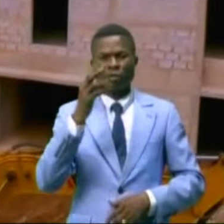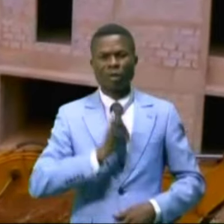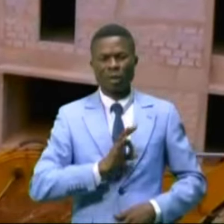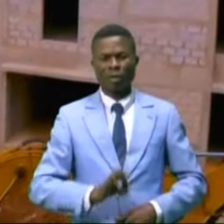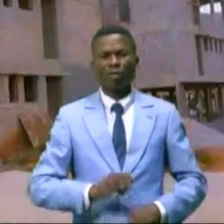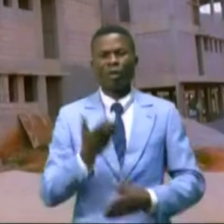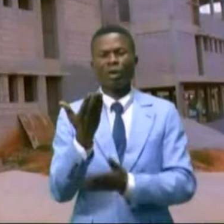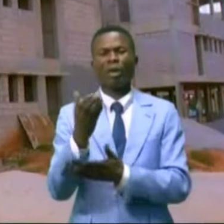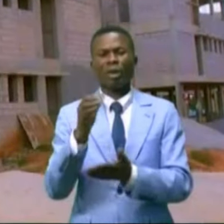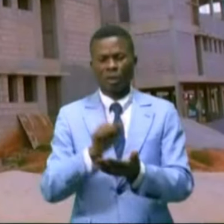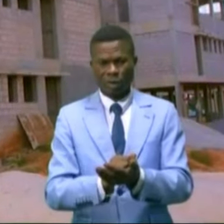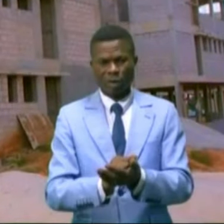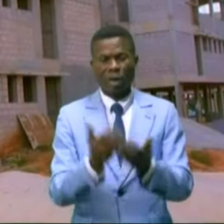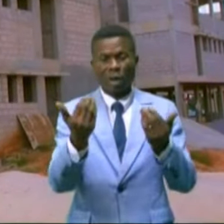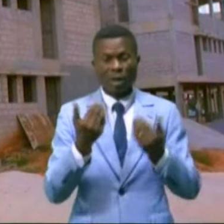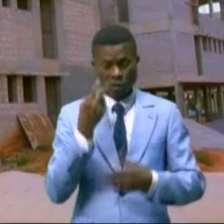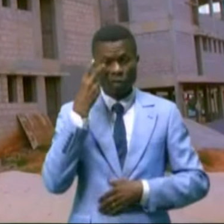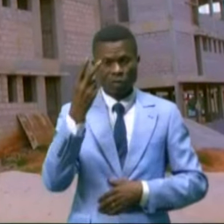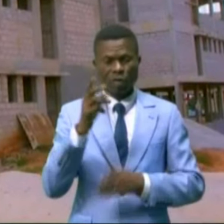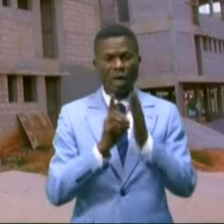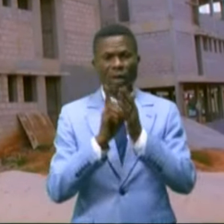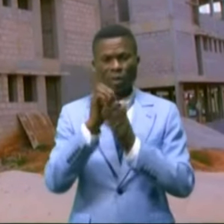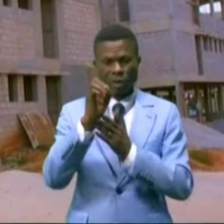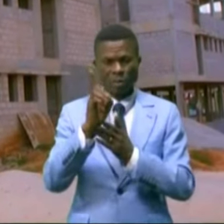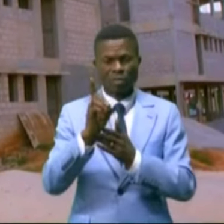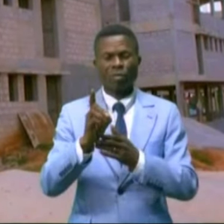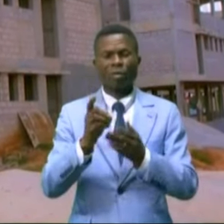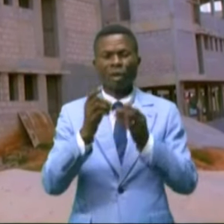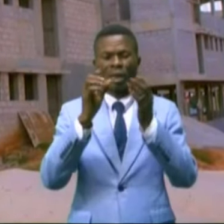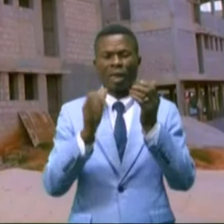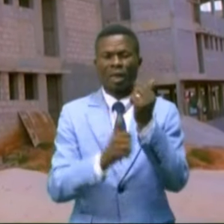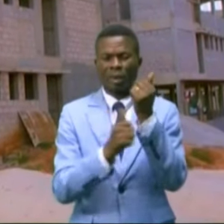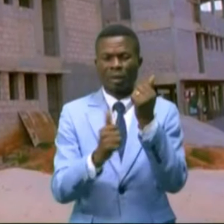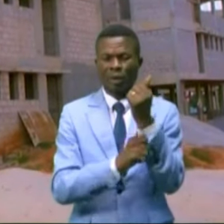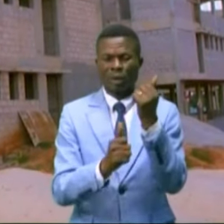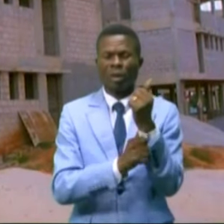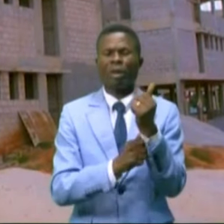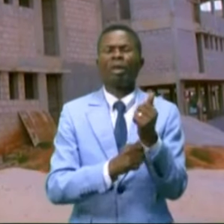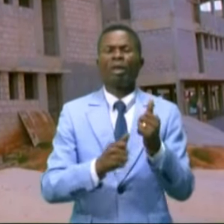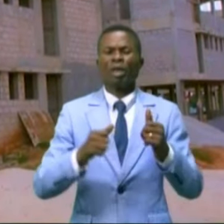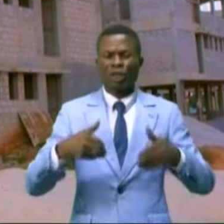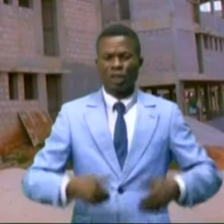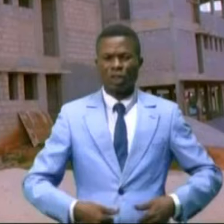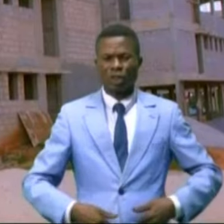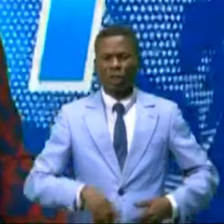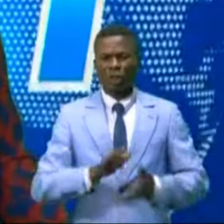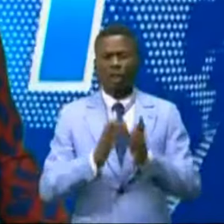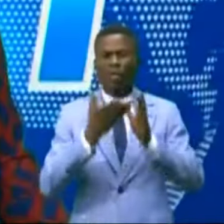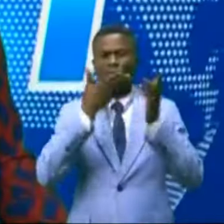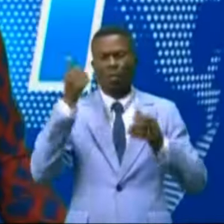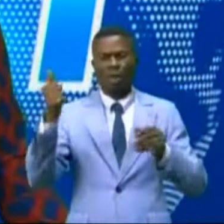tisekedi tilombo qui veut voir émerger une classe d'élite des jeunes du Congo